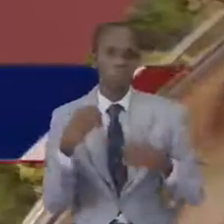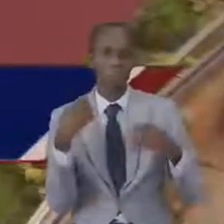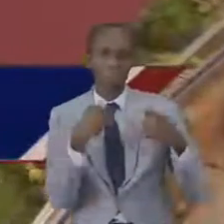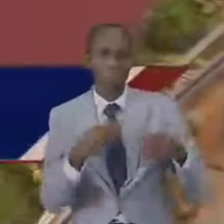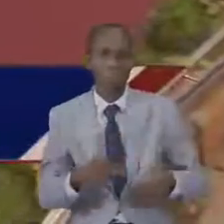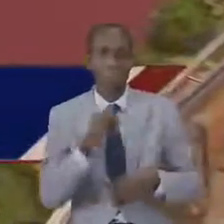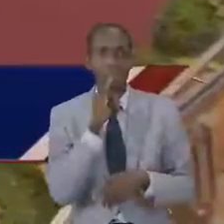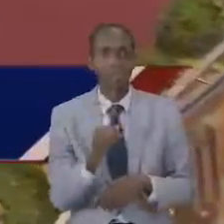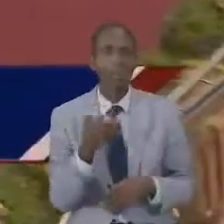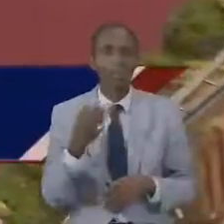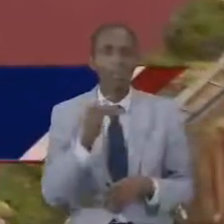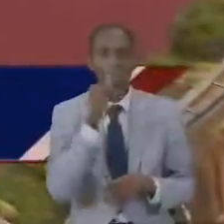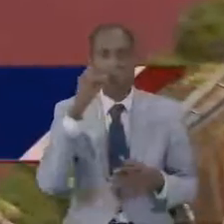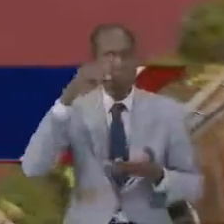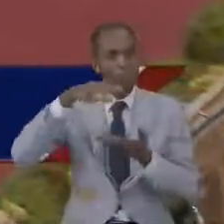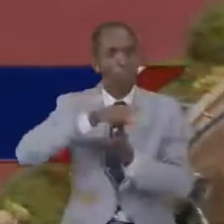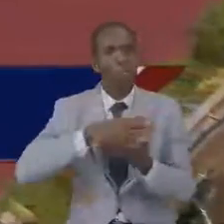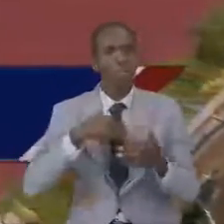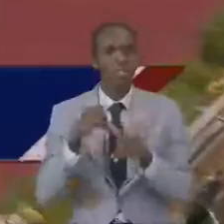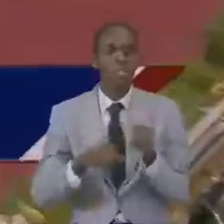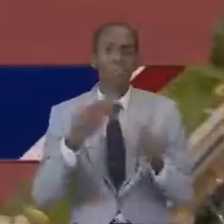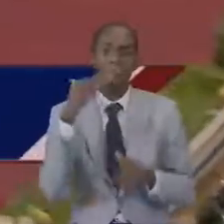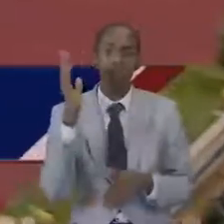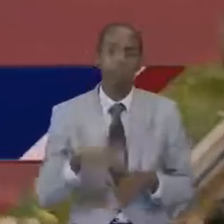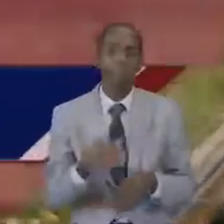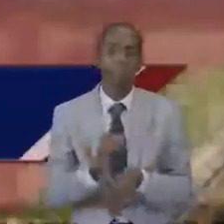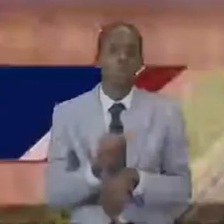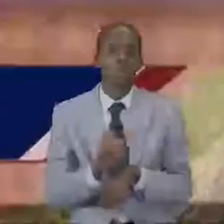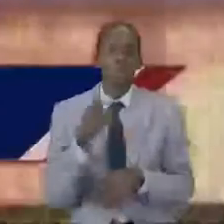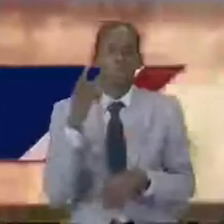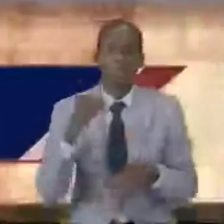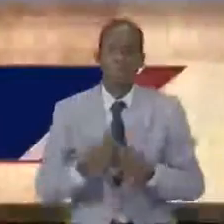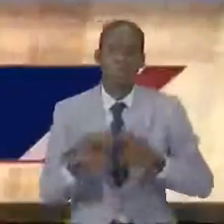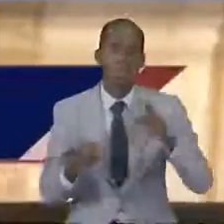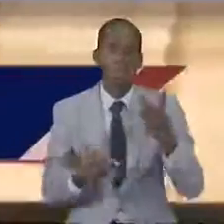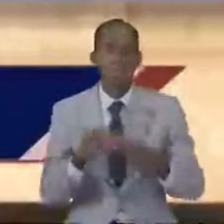de dispute il y a du désordre et tout sorte de mauvaises actions voyons